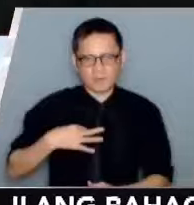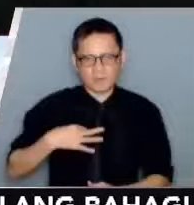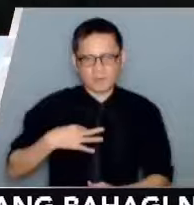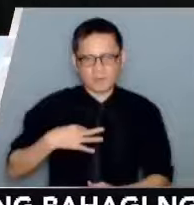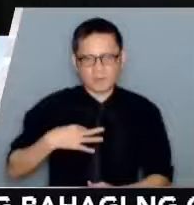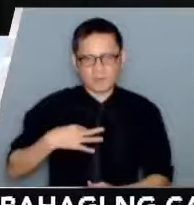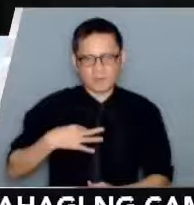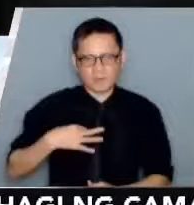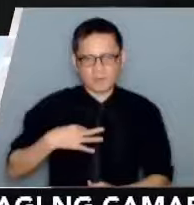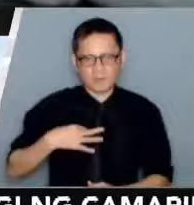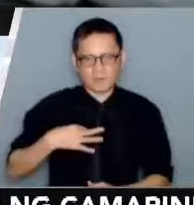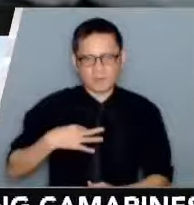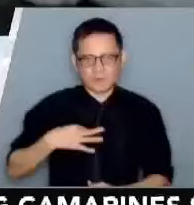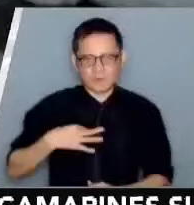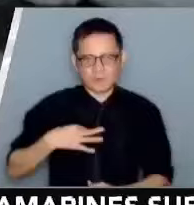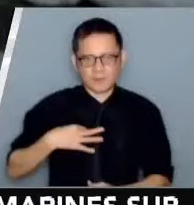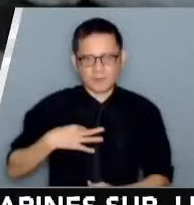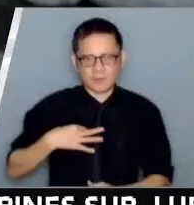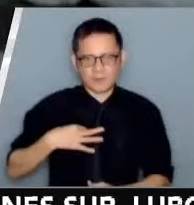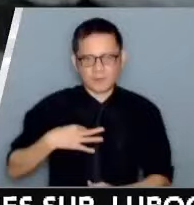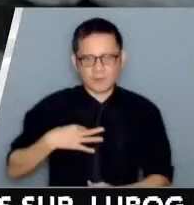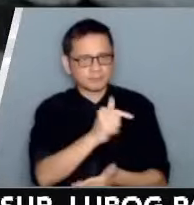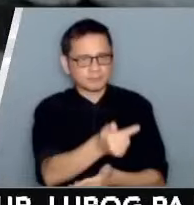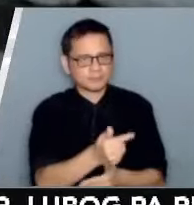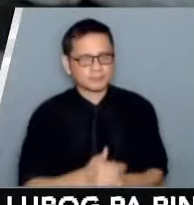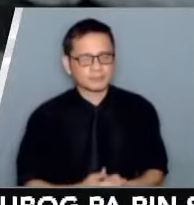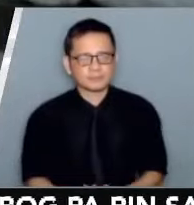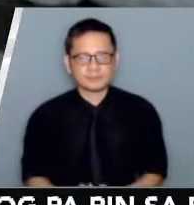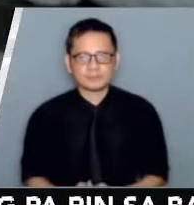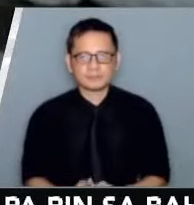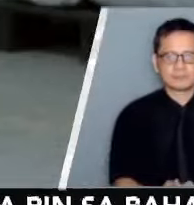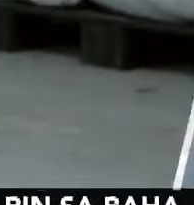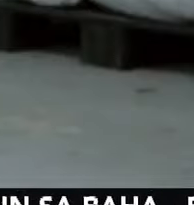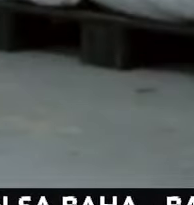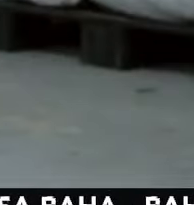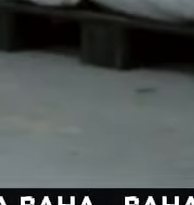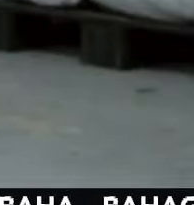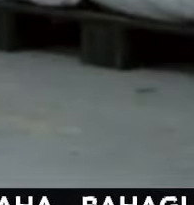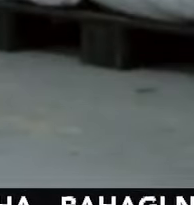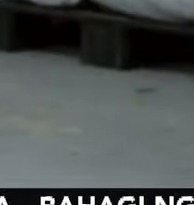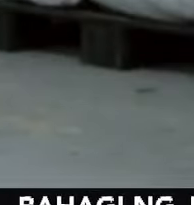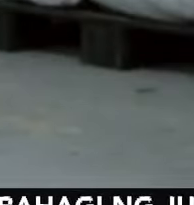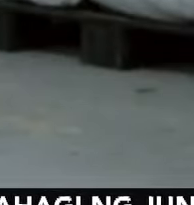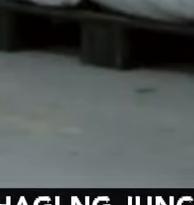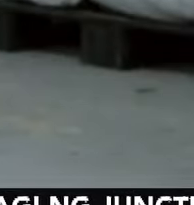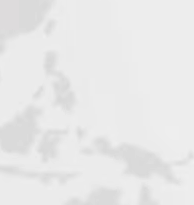tumulong. Balik sa iyo, Aubrey. Maraming salamat, Nelson Canlas.